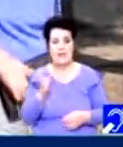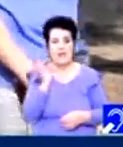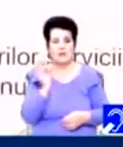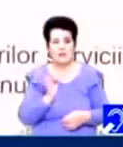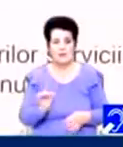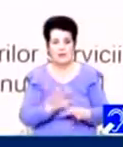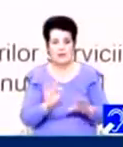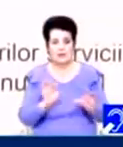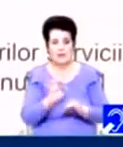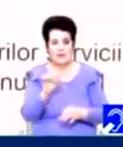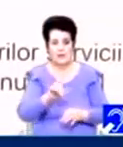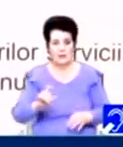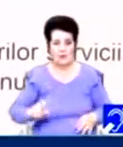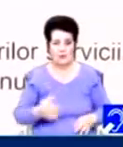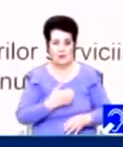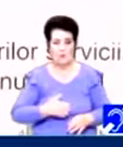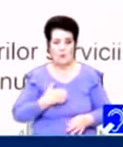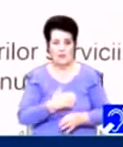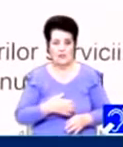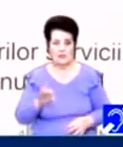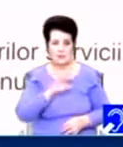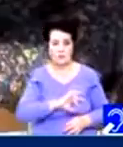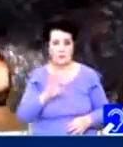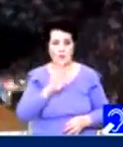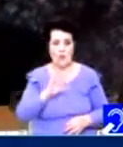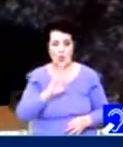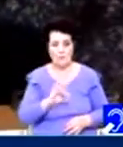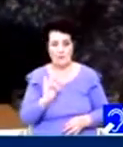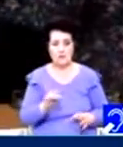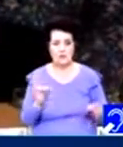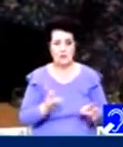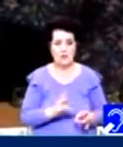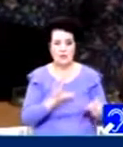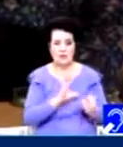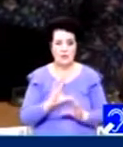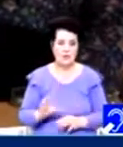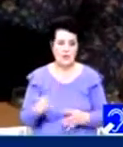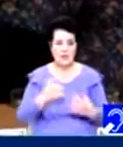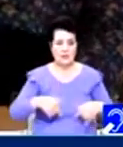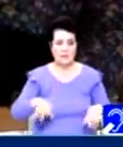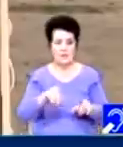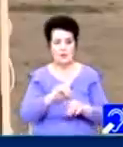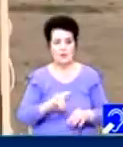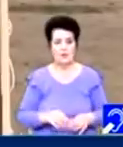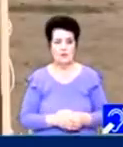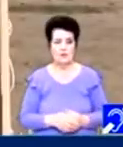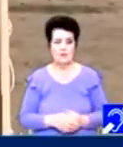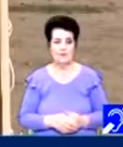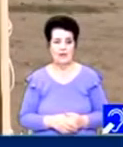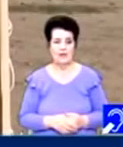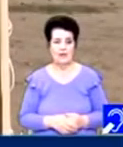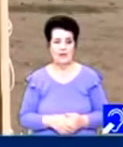au explicat localnicilor despre importanța consumului de apă, dar și necesitatea protejării mediului înconjurător. Să